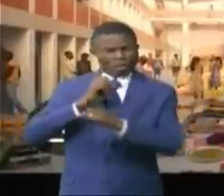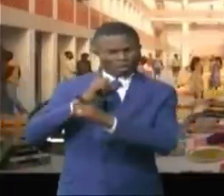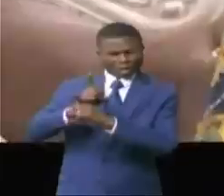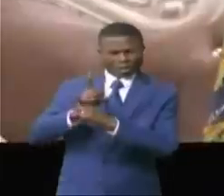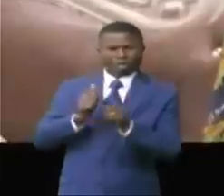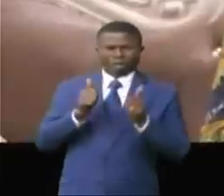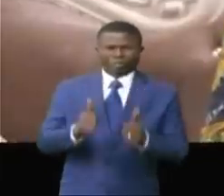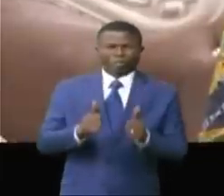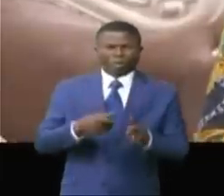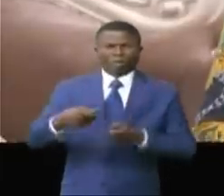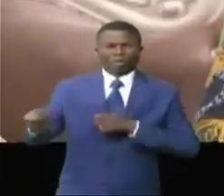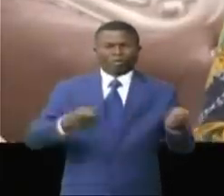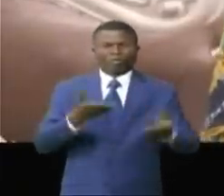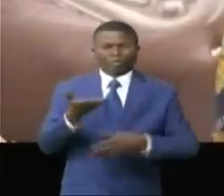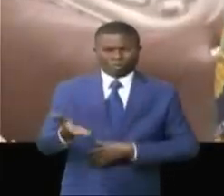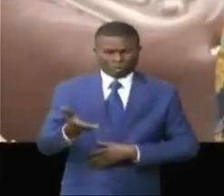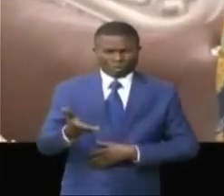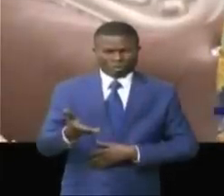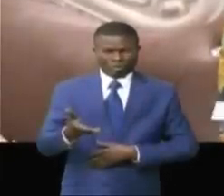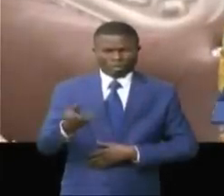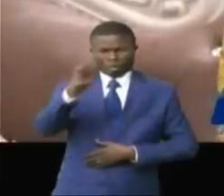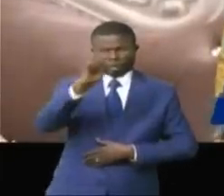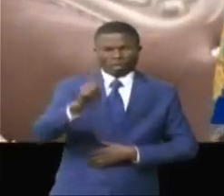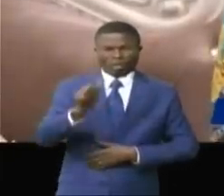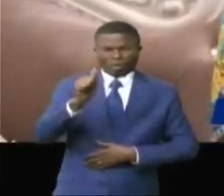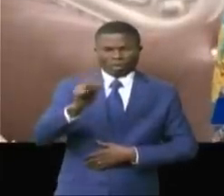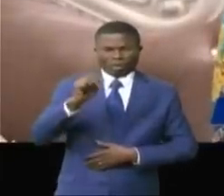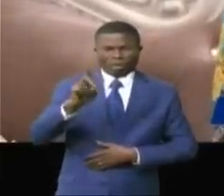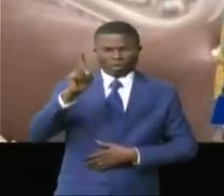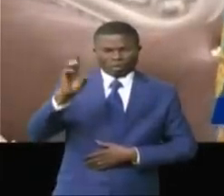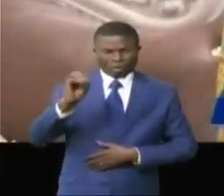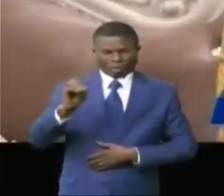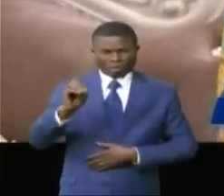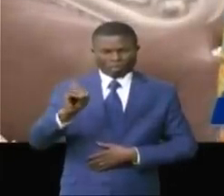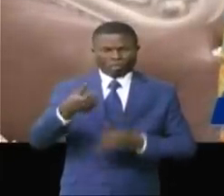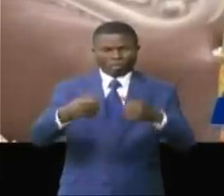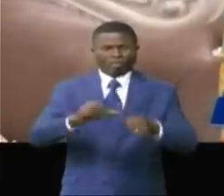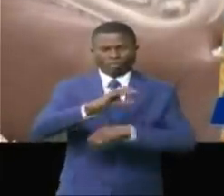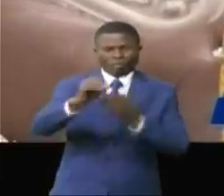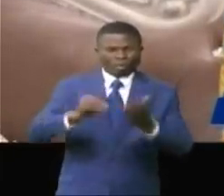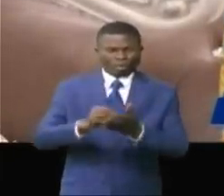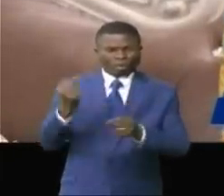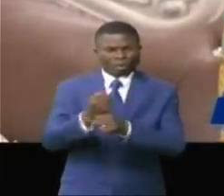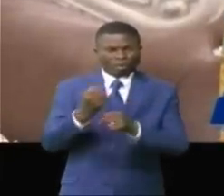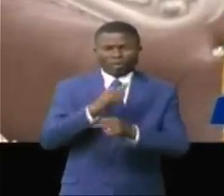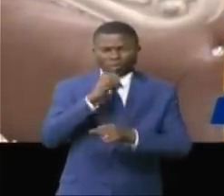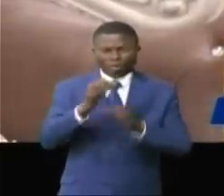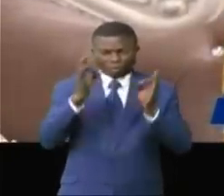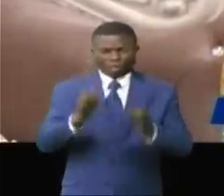état pour que ça soit non seulement un centre d'affaires,